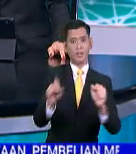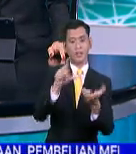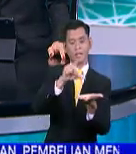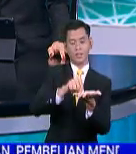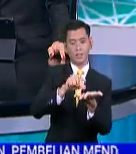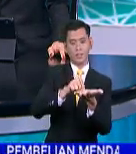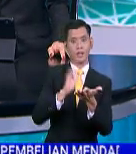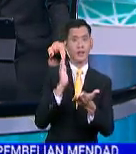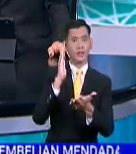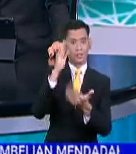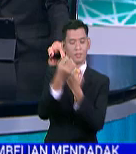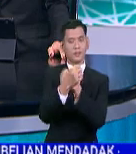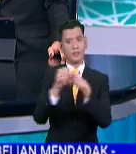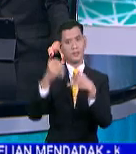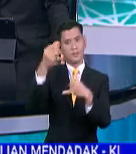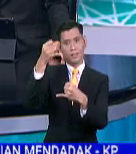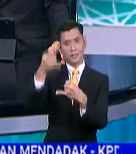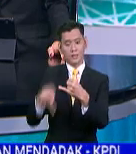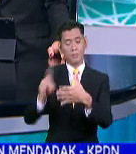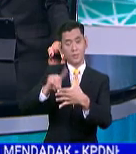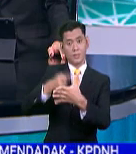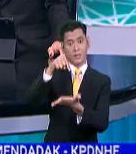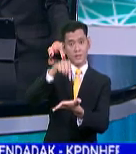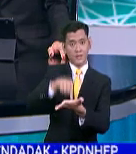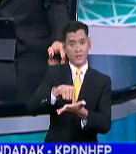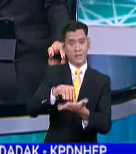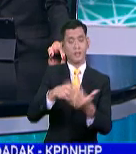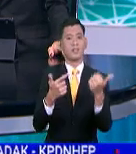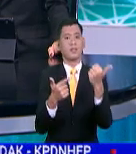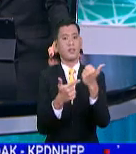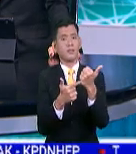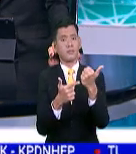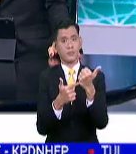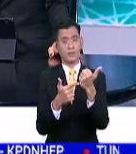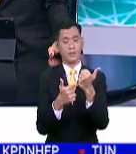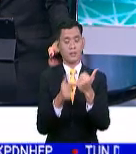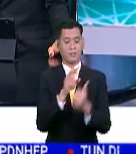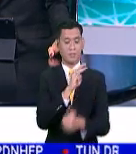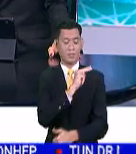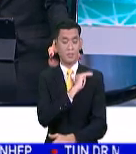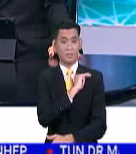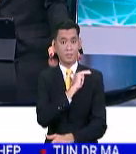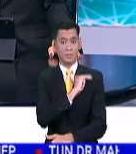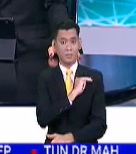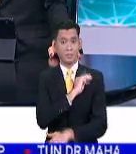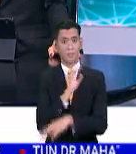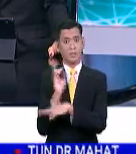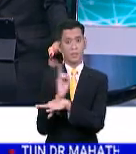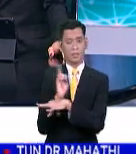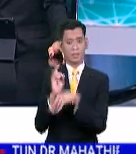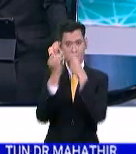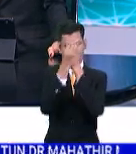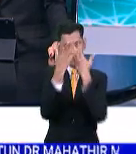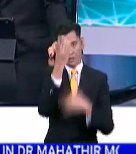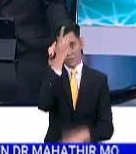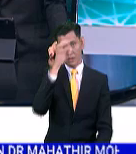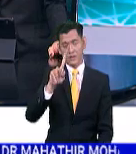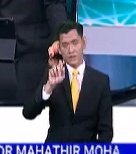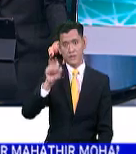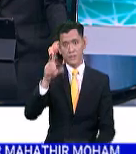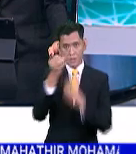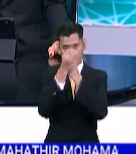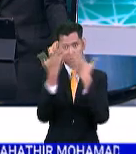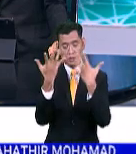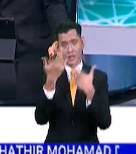ini. Menurut Timbalan Menteri Perdagangan Dalam Negeri dan Hal Ehwal Pengguna Dato' Rasul Wahid, isu kekurangan bekalan